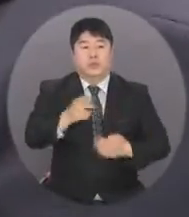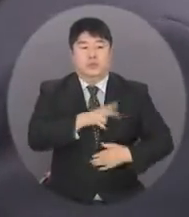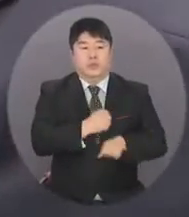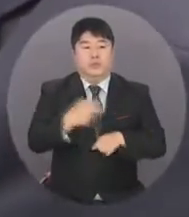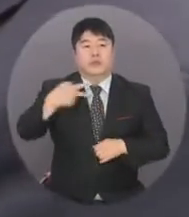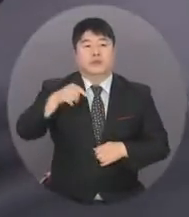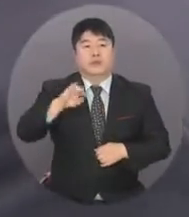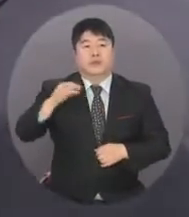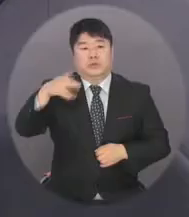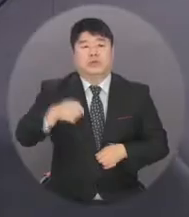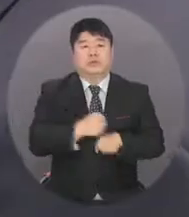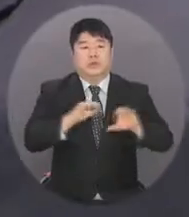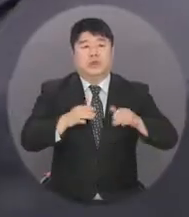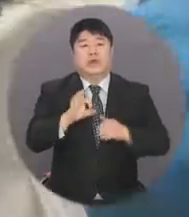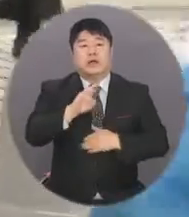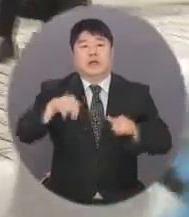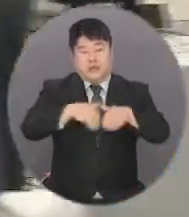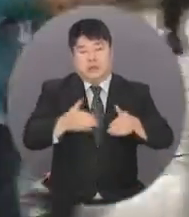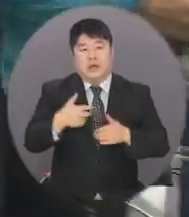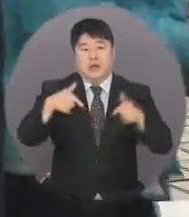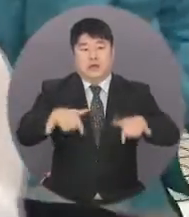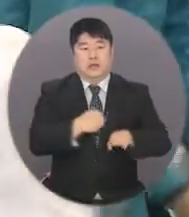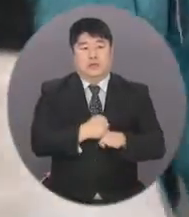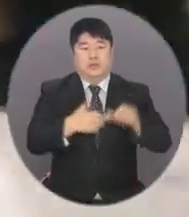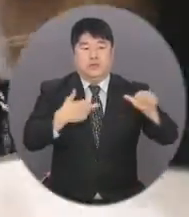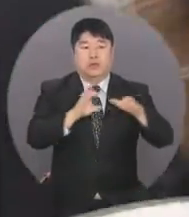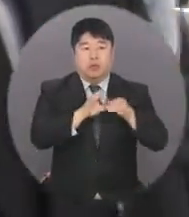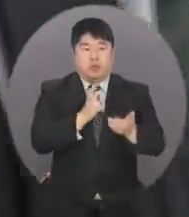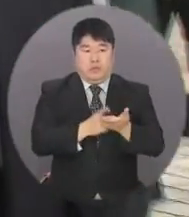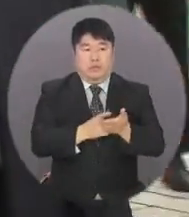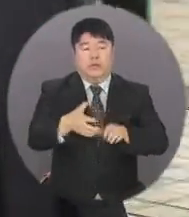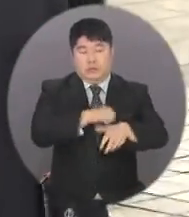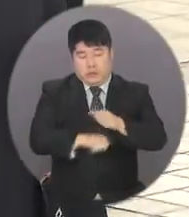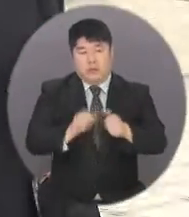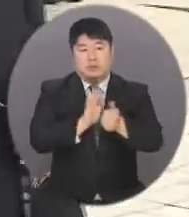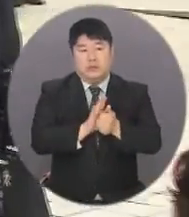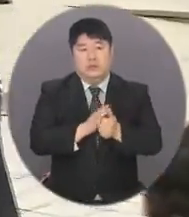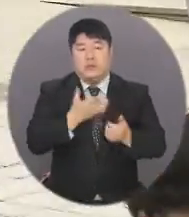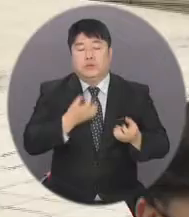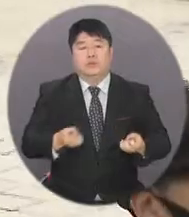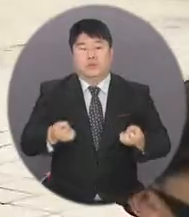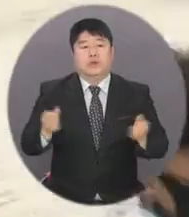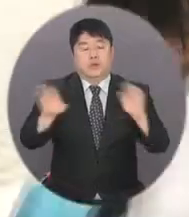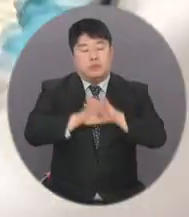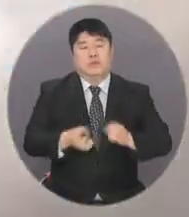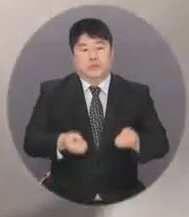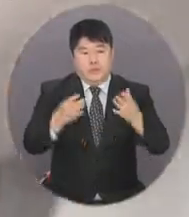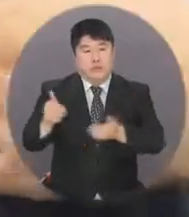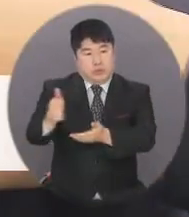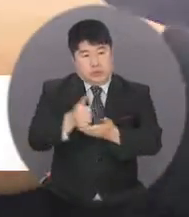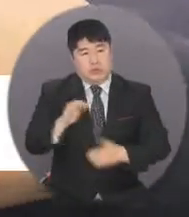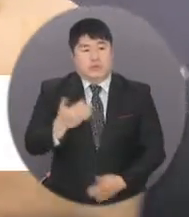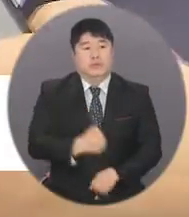의원은 국회 정무위 야당 간사로 5.18 관련법 처리에 적극 협조해서 추모제 초청까지 받게 됐습니다.